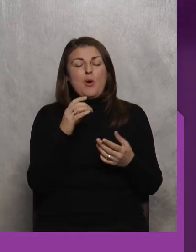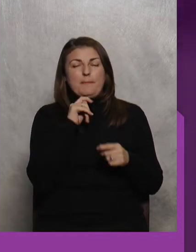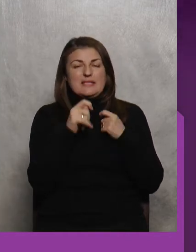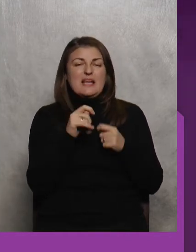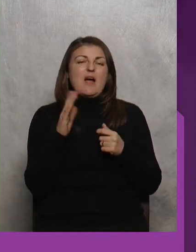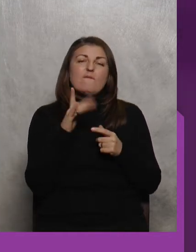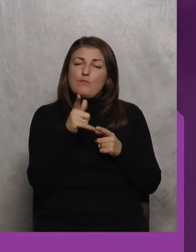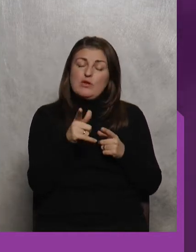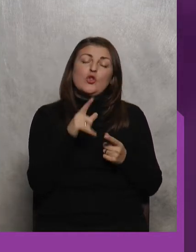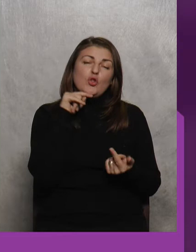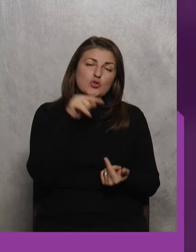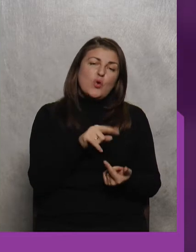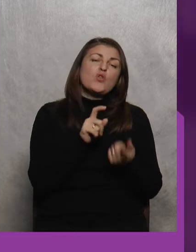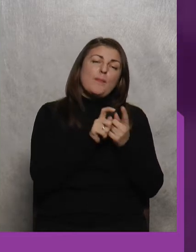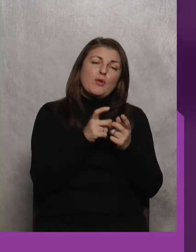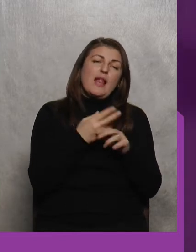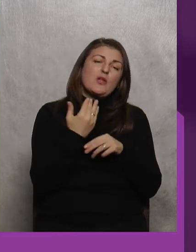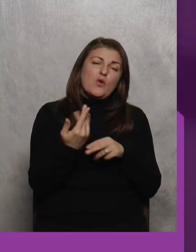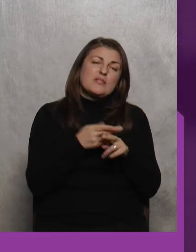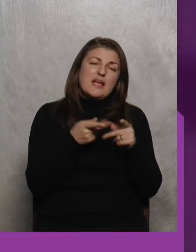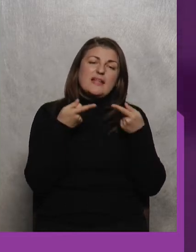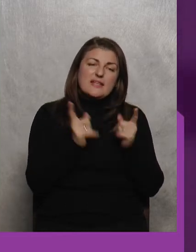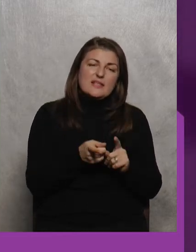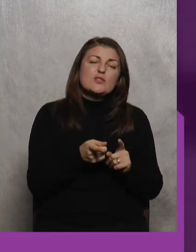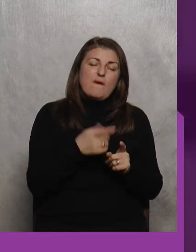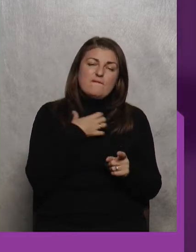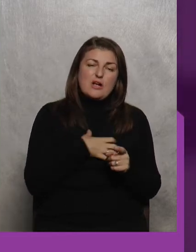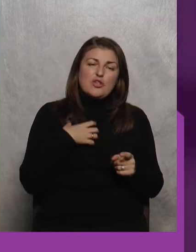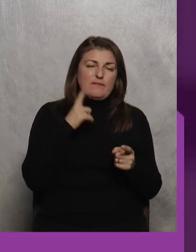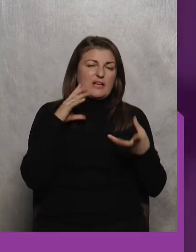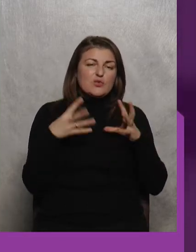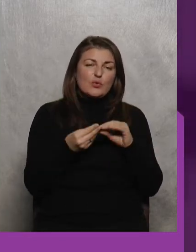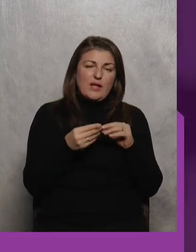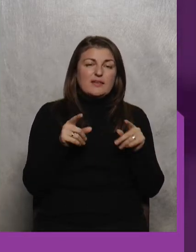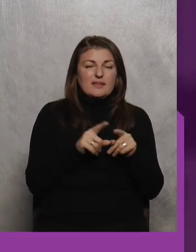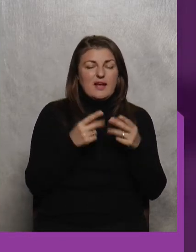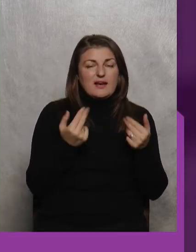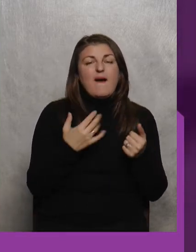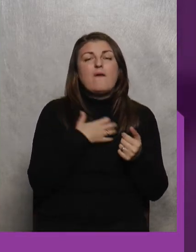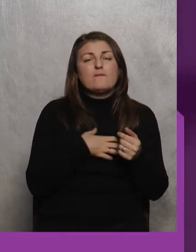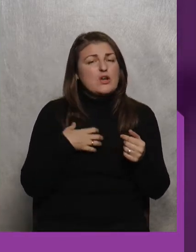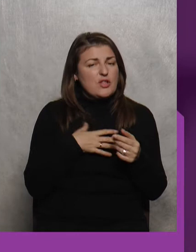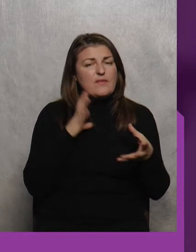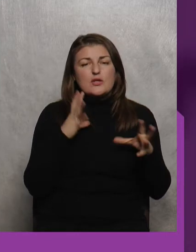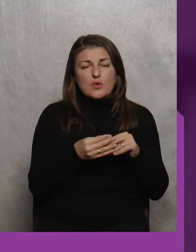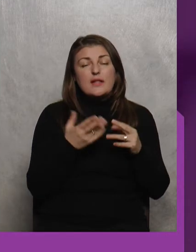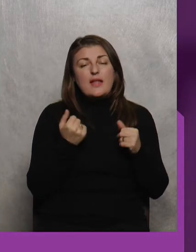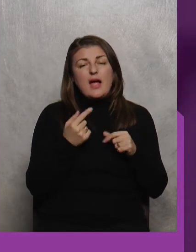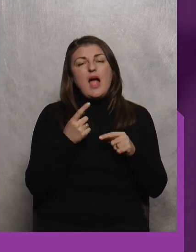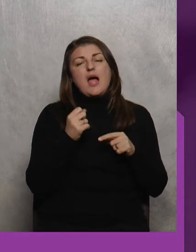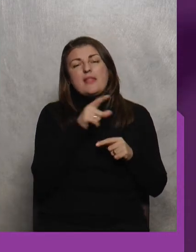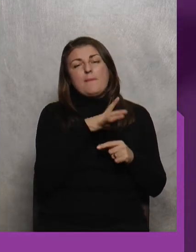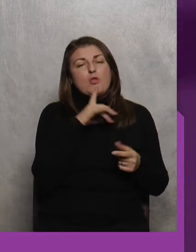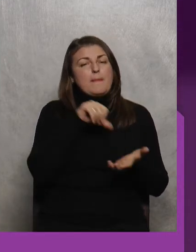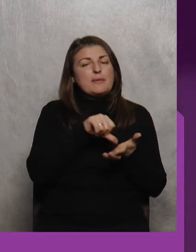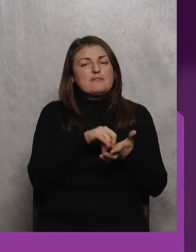він достойно боровся. Для нього це дійсно важливий результат, так? Важливий результат, там були представники